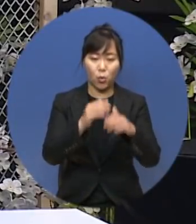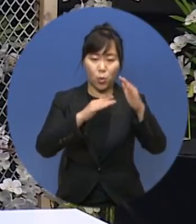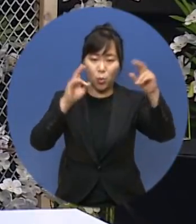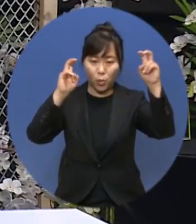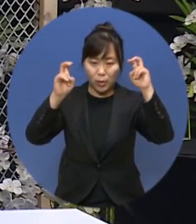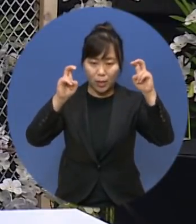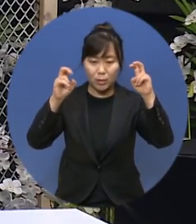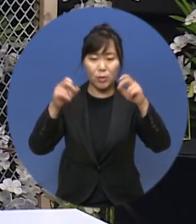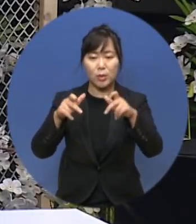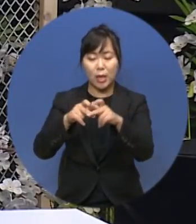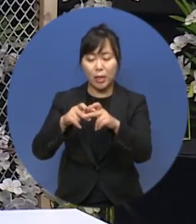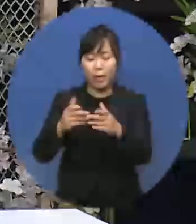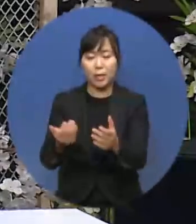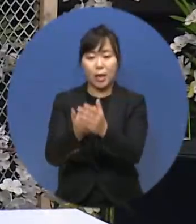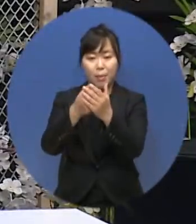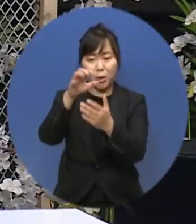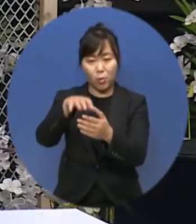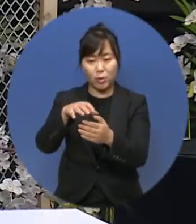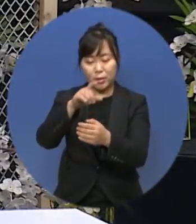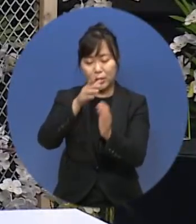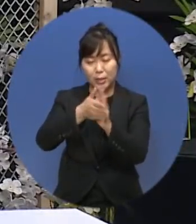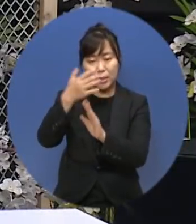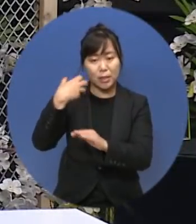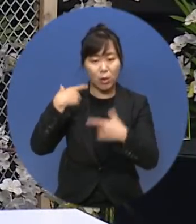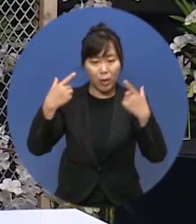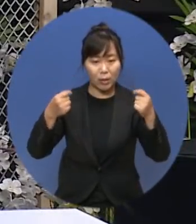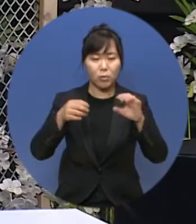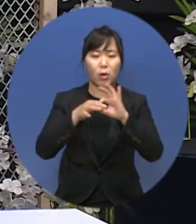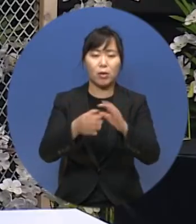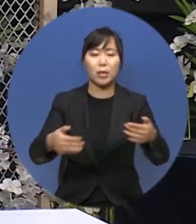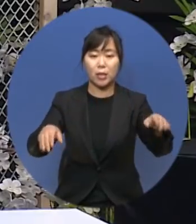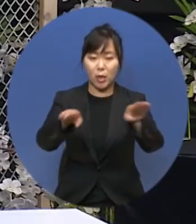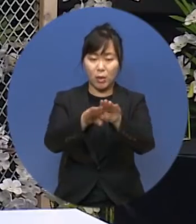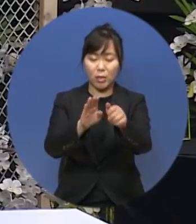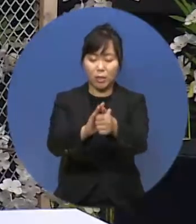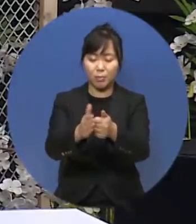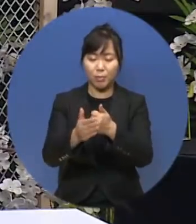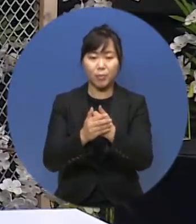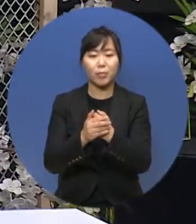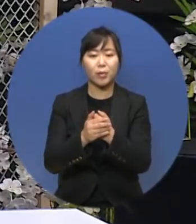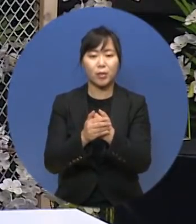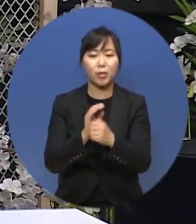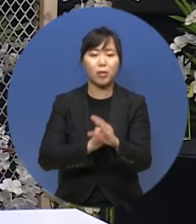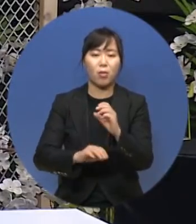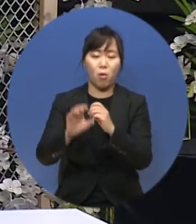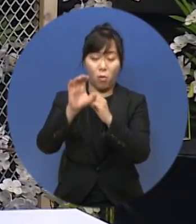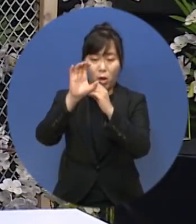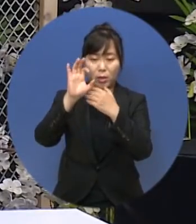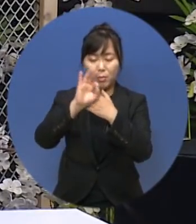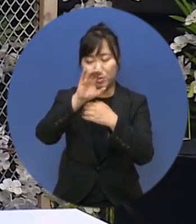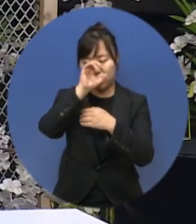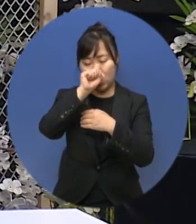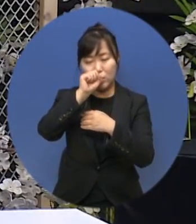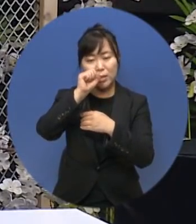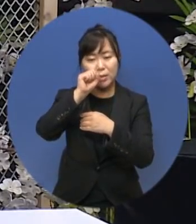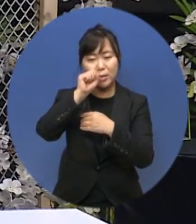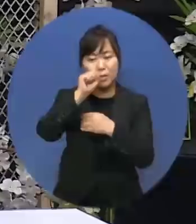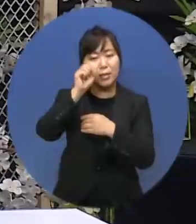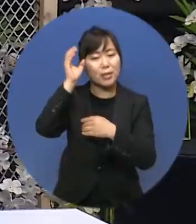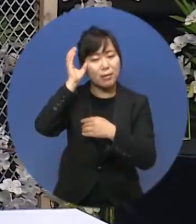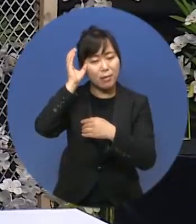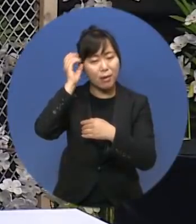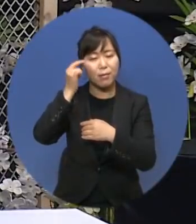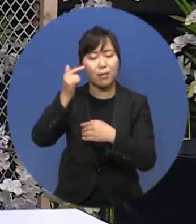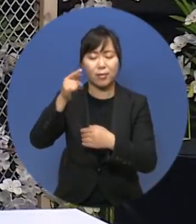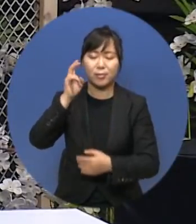장애인고용공단 그리고 장애인개발원, 시청 등 관련 기관과 협업을 더 높인다면 더 좋은